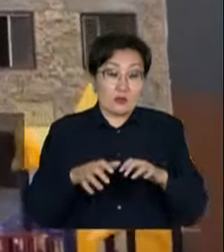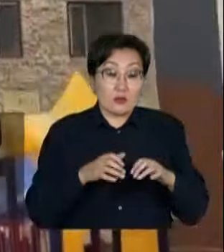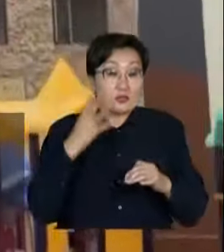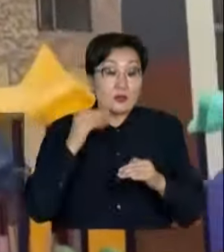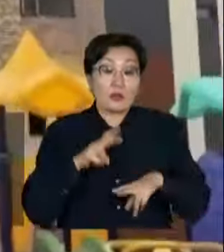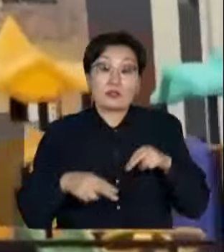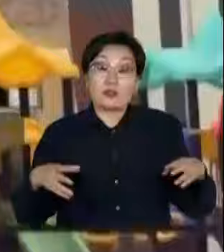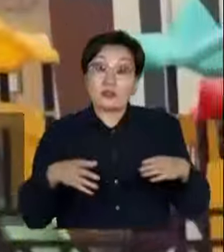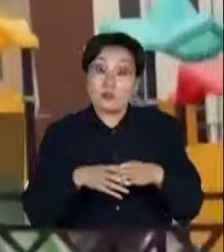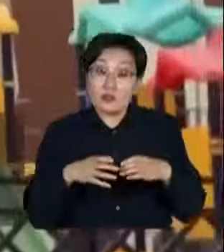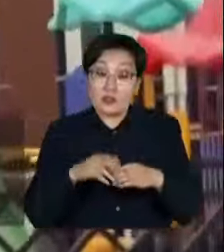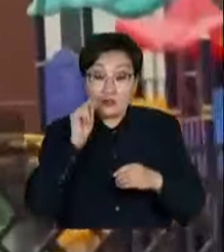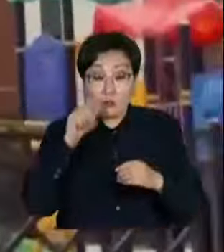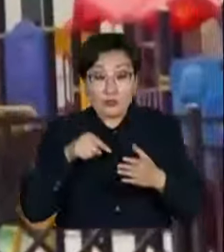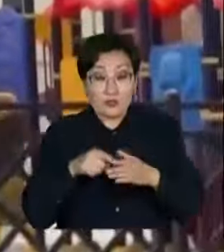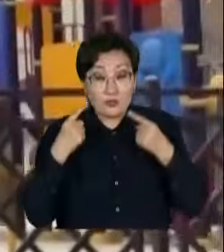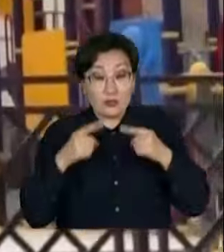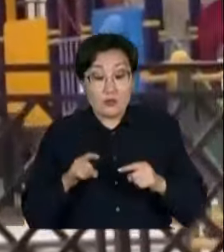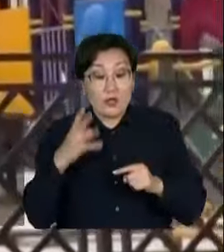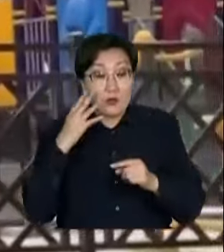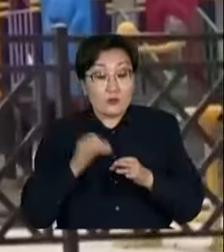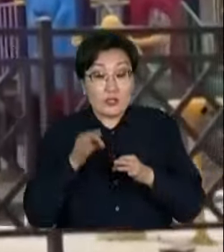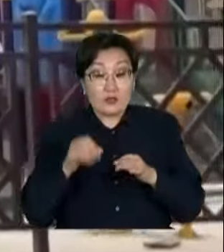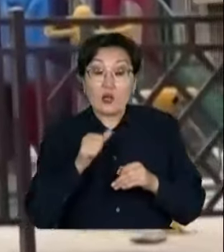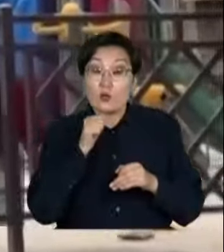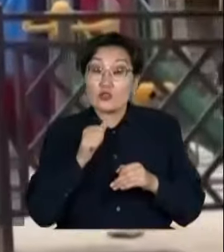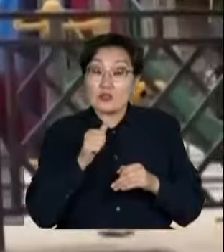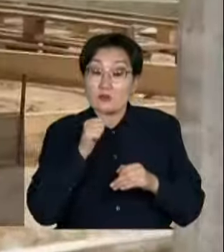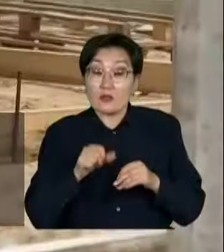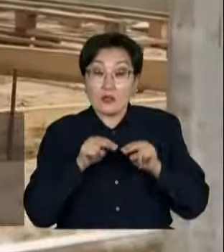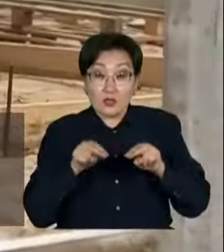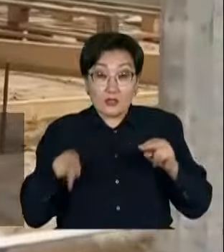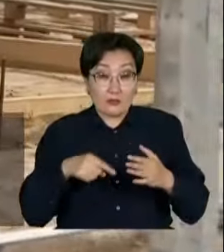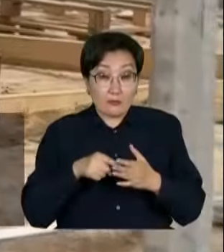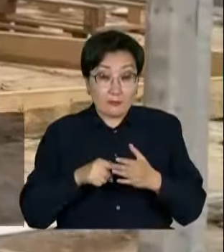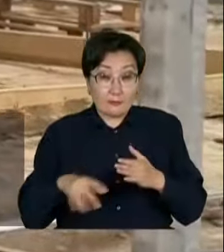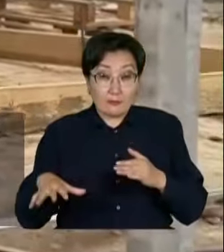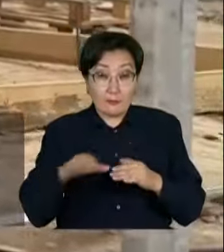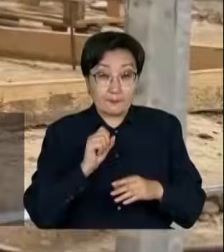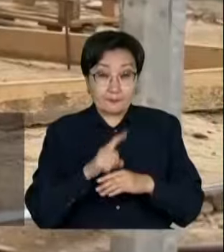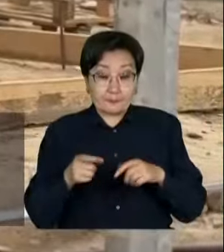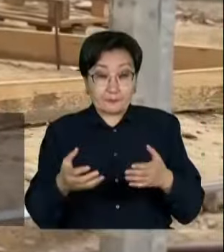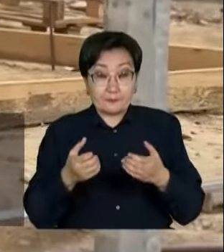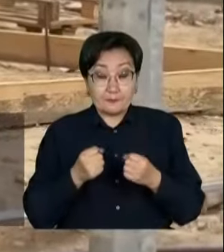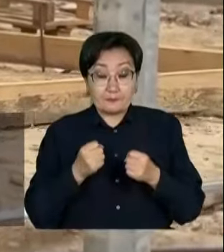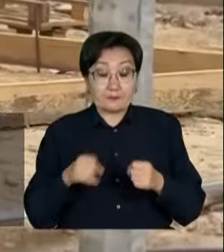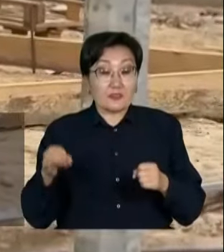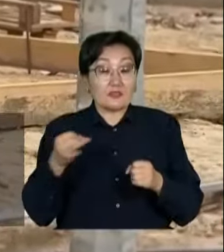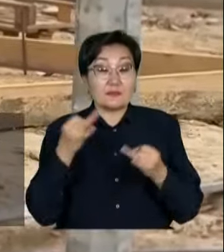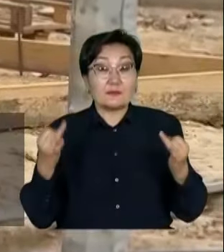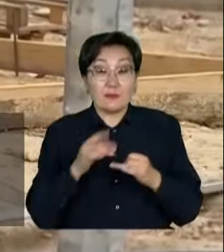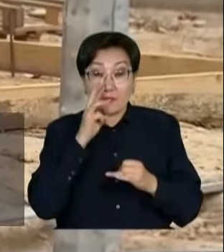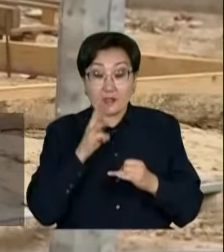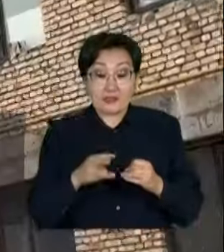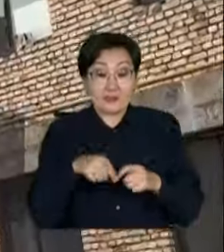Алматылық құрылыс компаниясы Шымкенттен өзге Алматы облысы, Қостанай және Петропавл қалаларынан да тапсырыс алған. Қызығы, жалақы